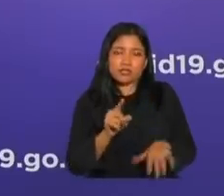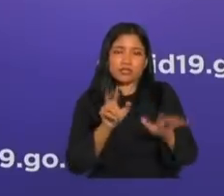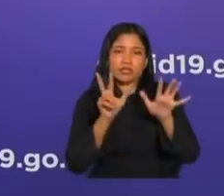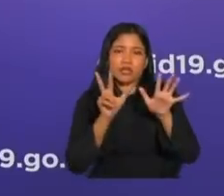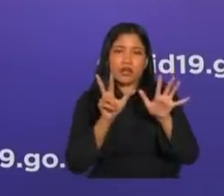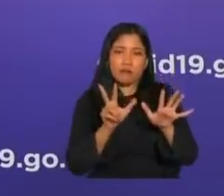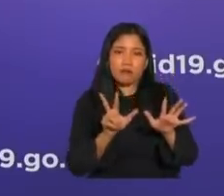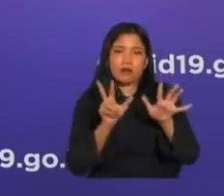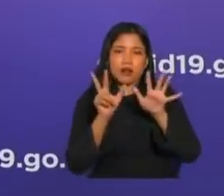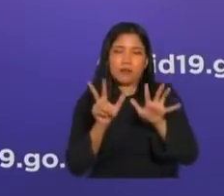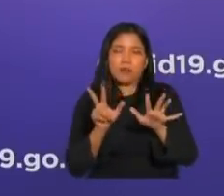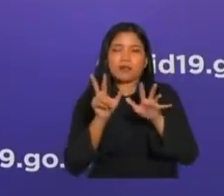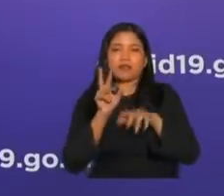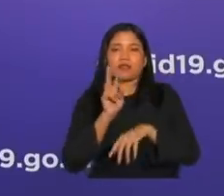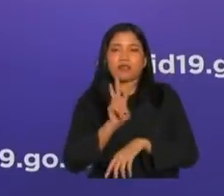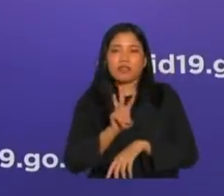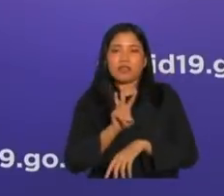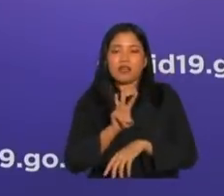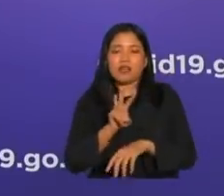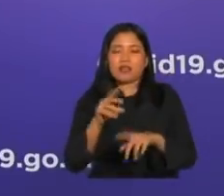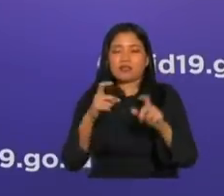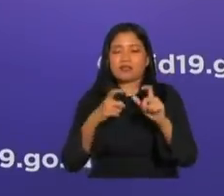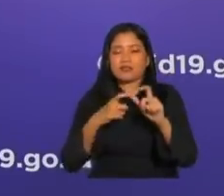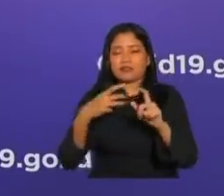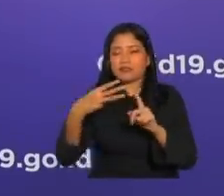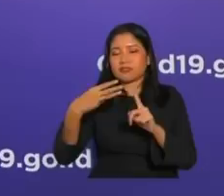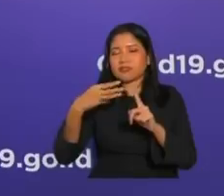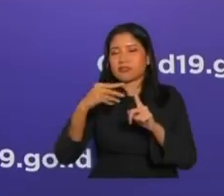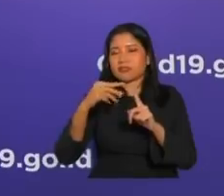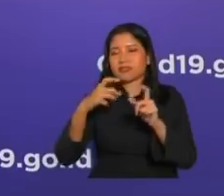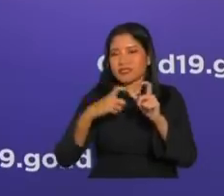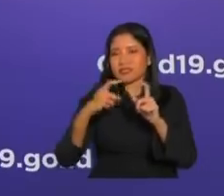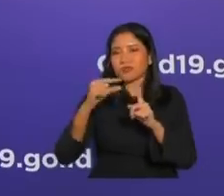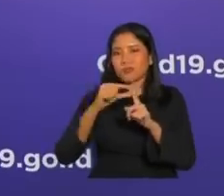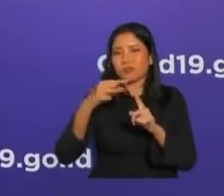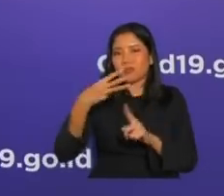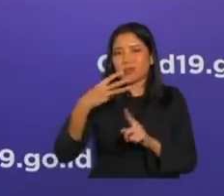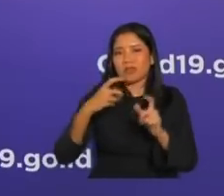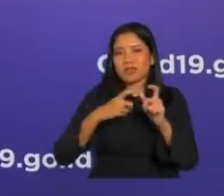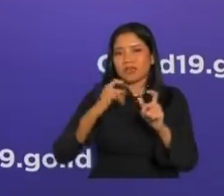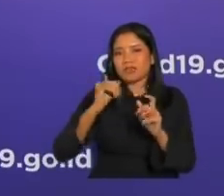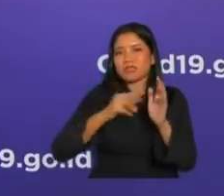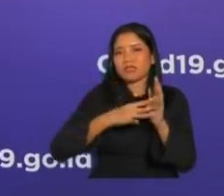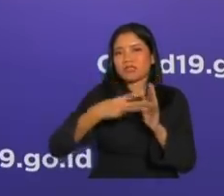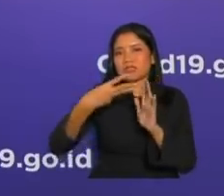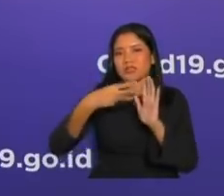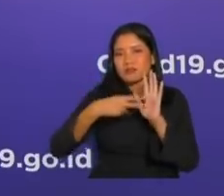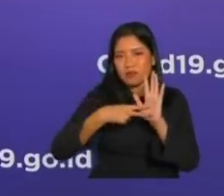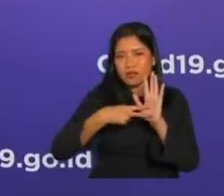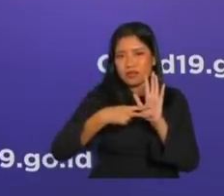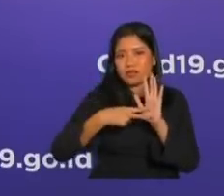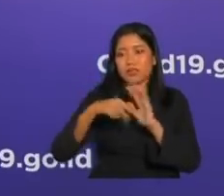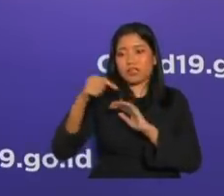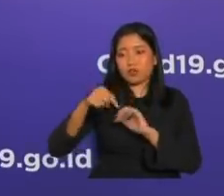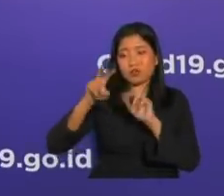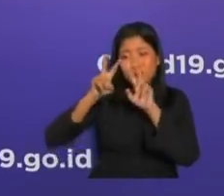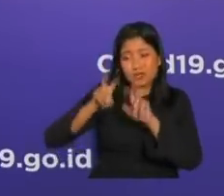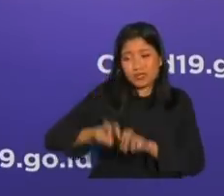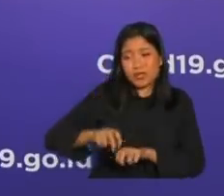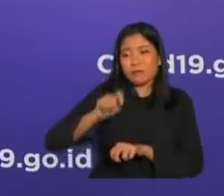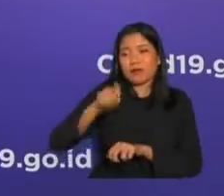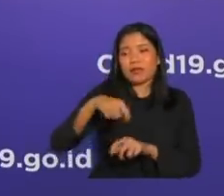211892 spesimen termasuk diantaranya spesimen yang kita periksa dengan real-time